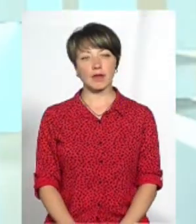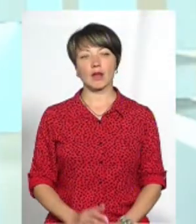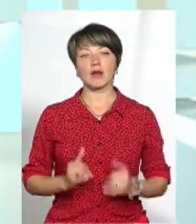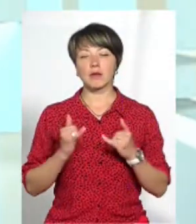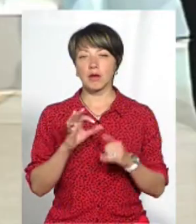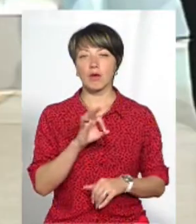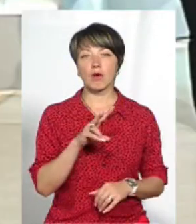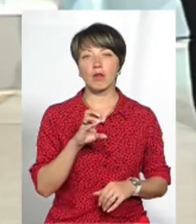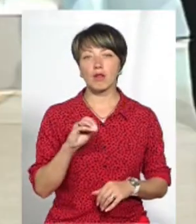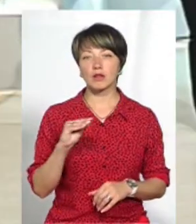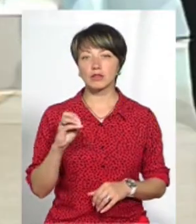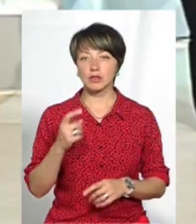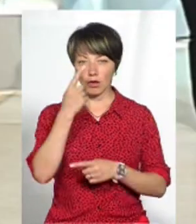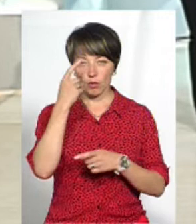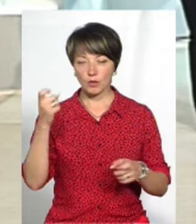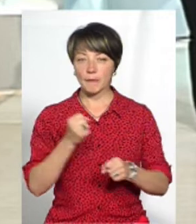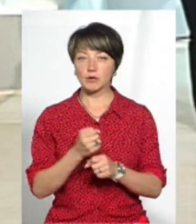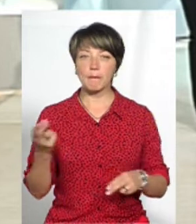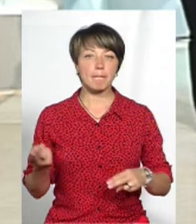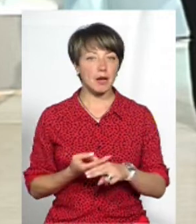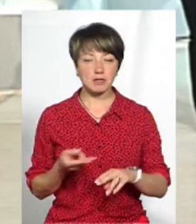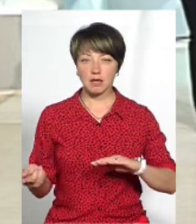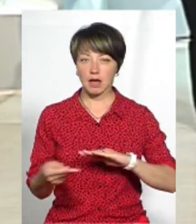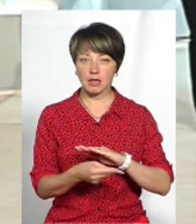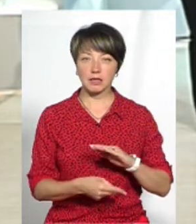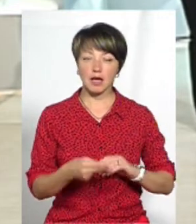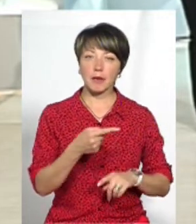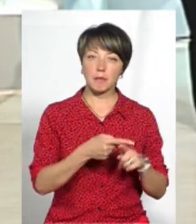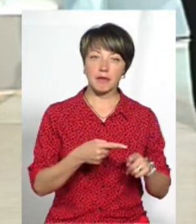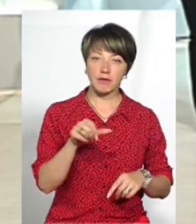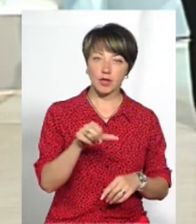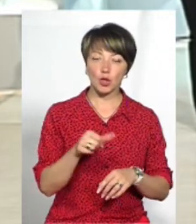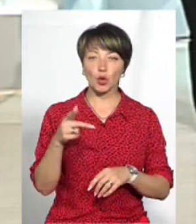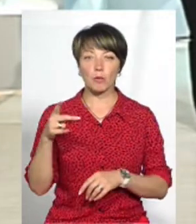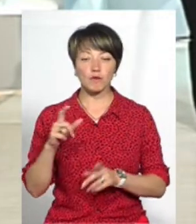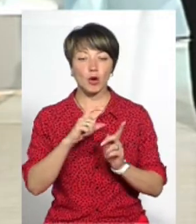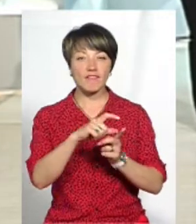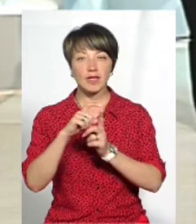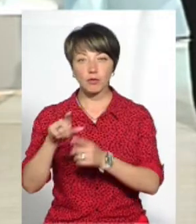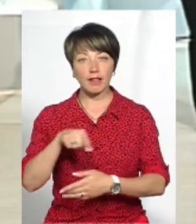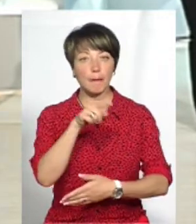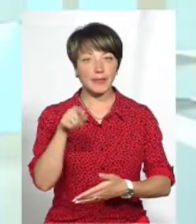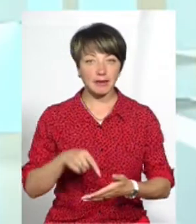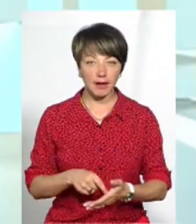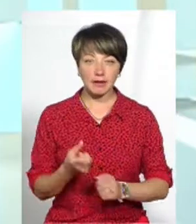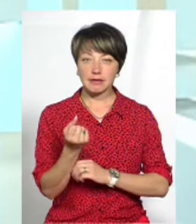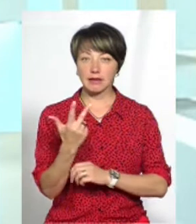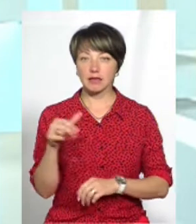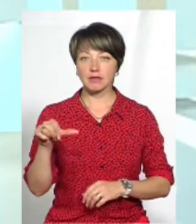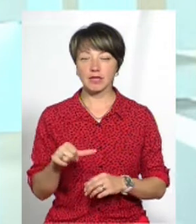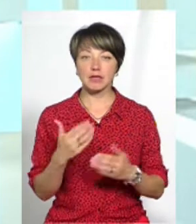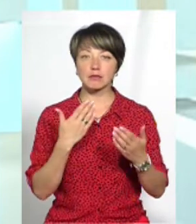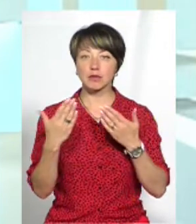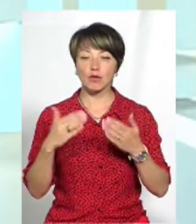Пане Олеже, наголошую, працюємо без агітації. Від півхвилини до півтори у вас буде для відповідей на питання. 13 хвилин